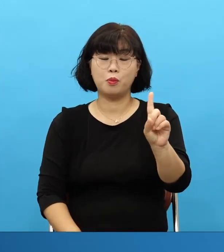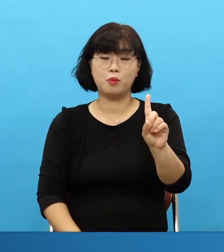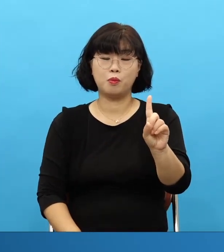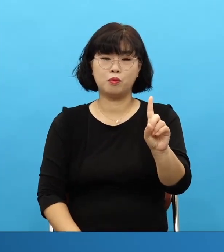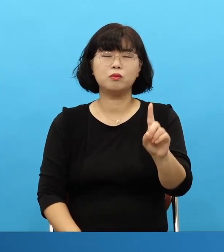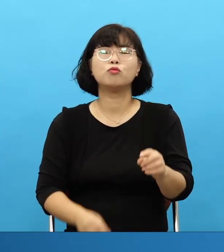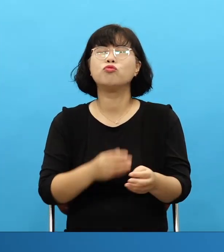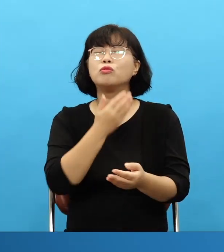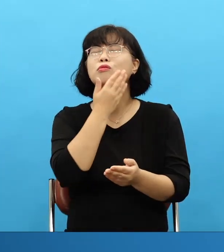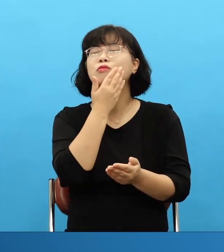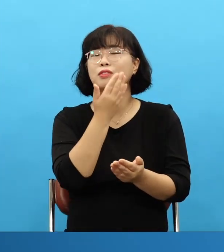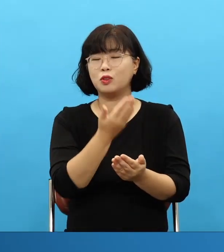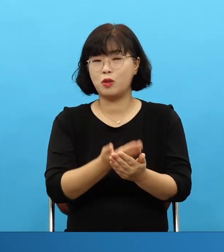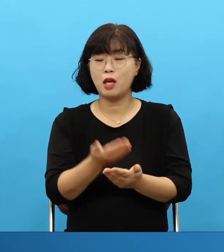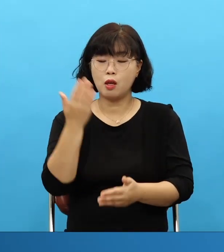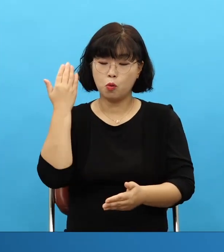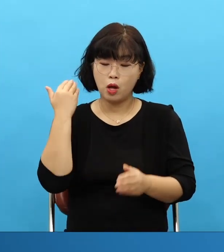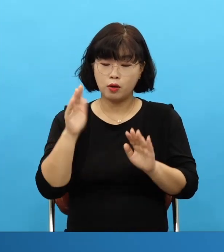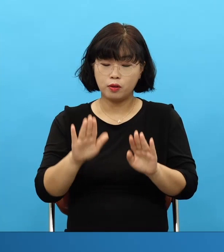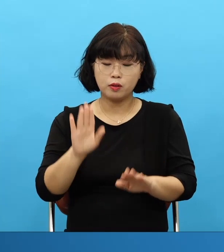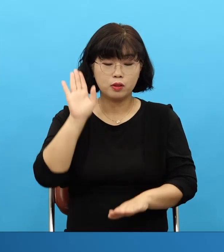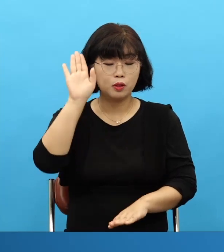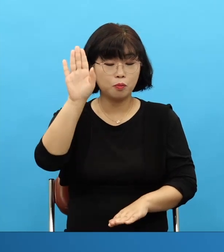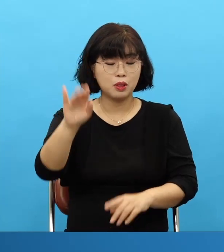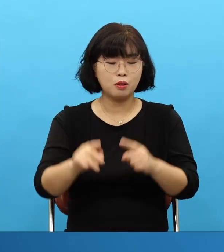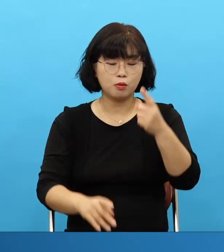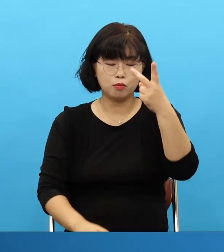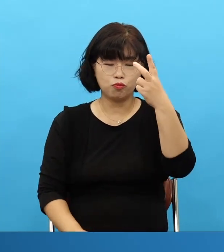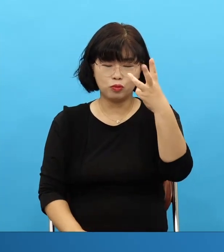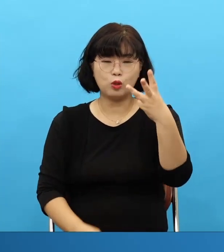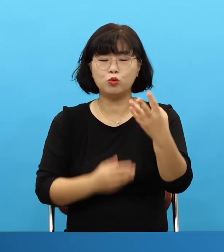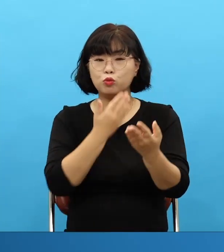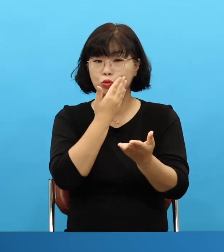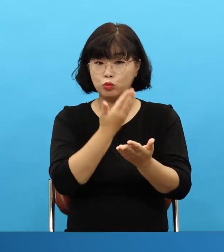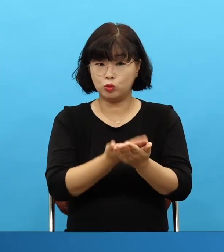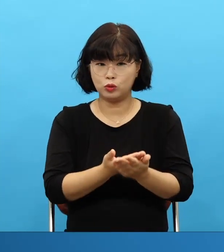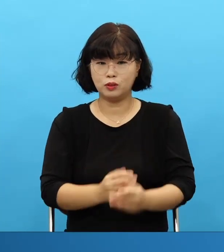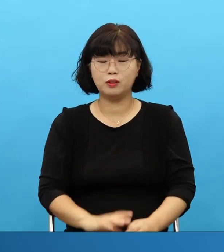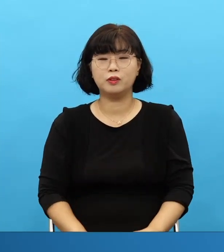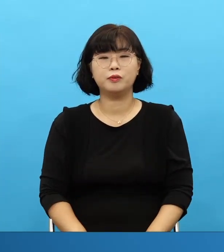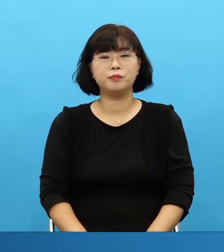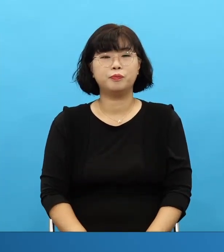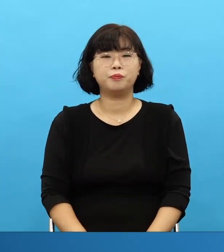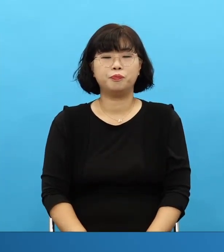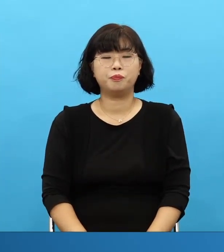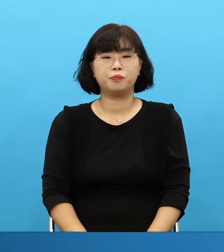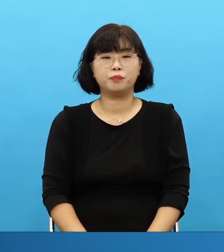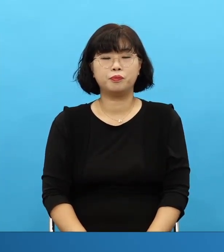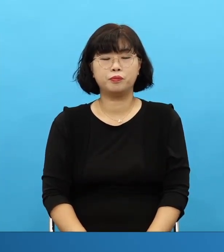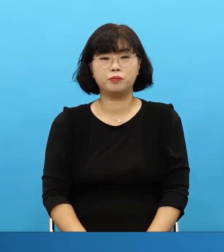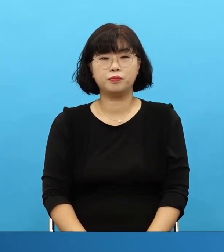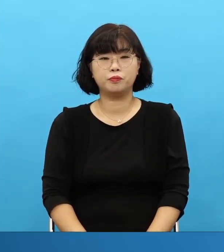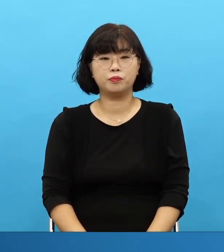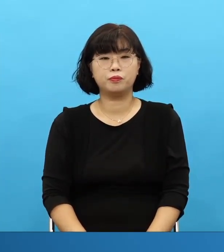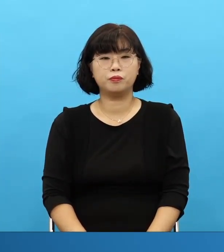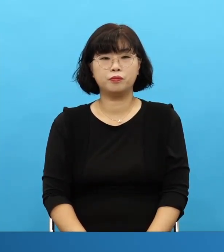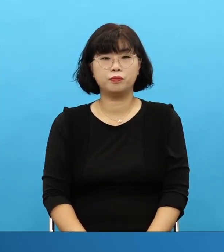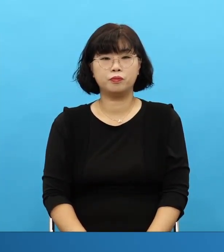굉장히 중요한 거죠. And that is why our past, present, and future are so very important. 예, 이